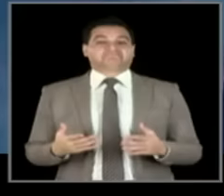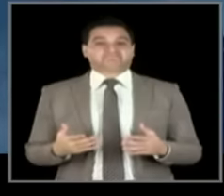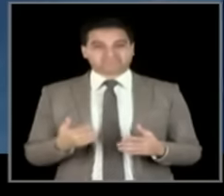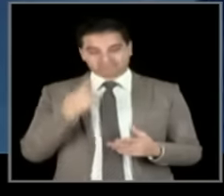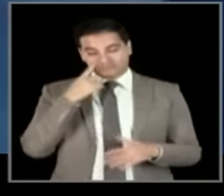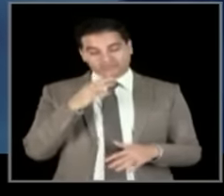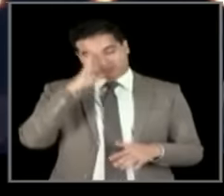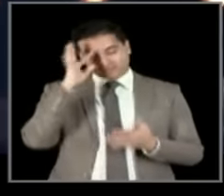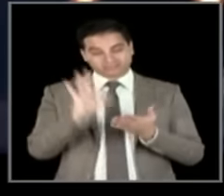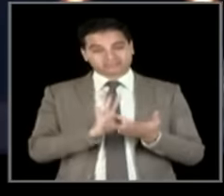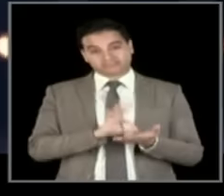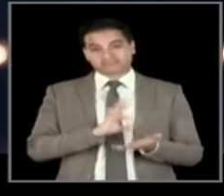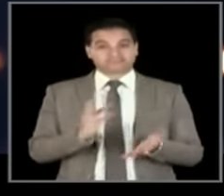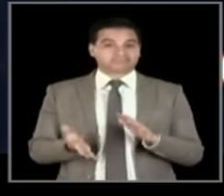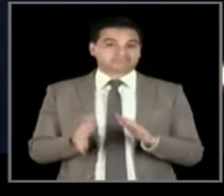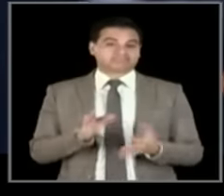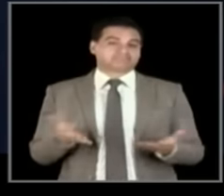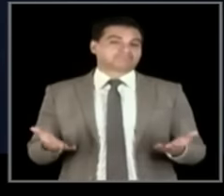انه